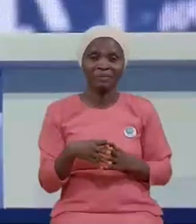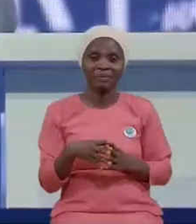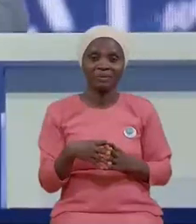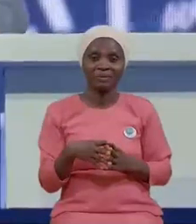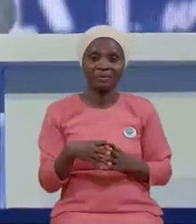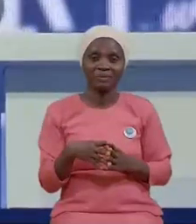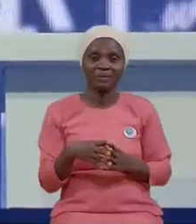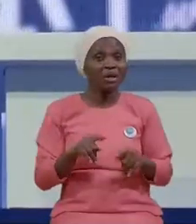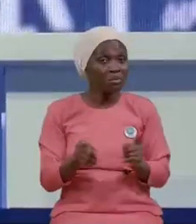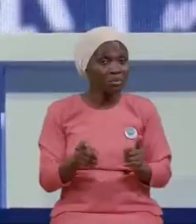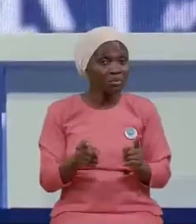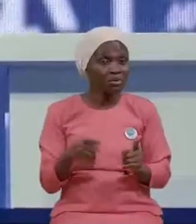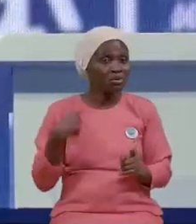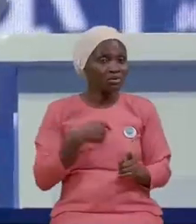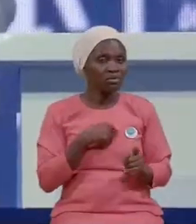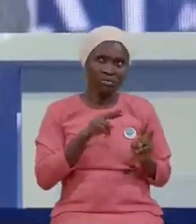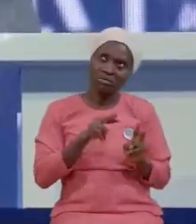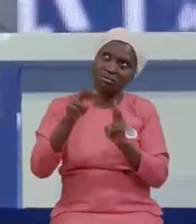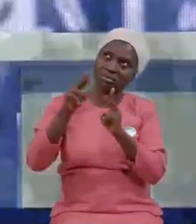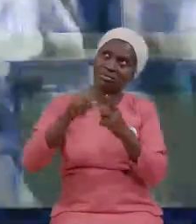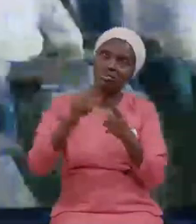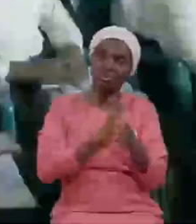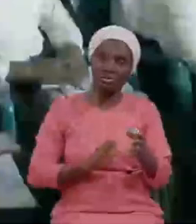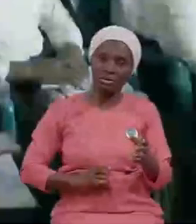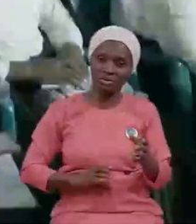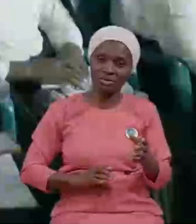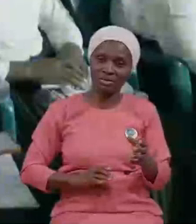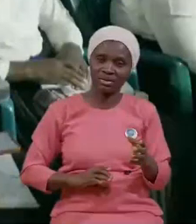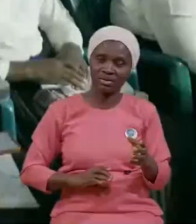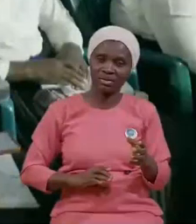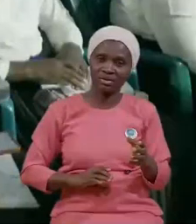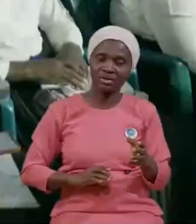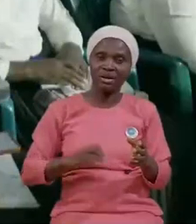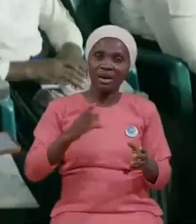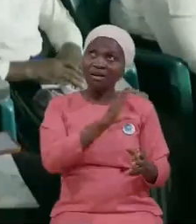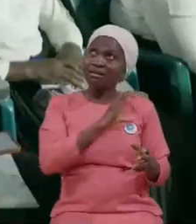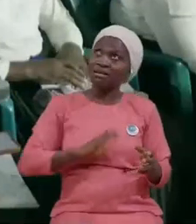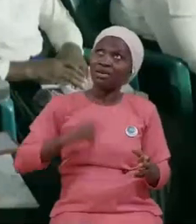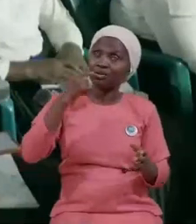Mais nous levons les regards sur Christ. Le Christ qui est mort pour nous.